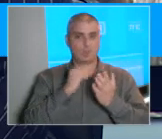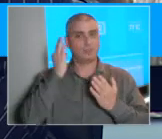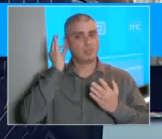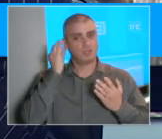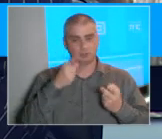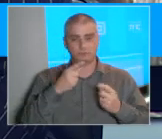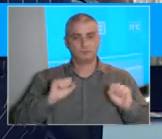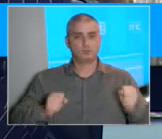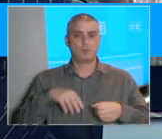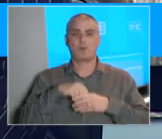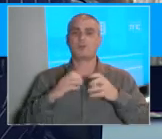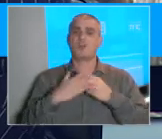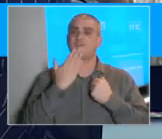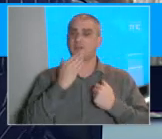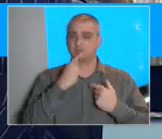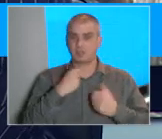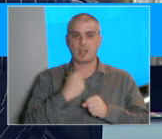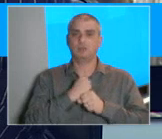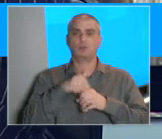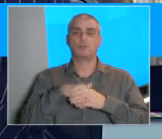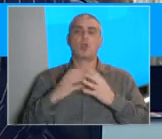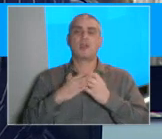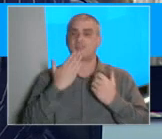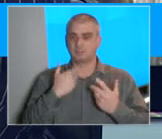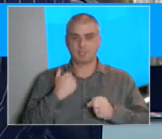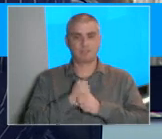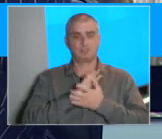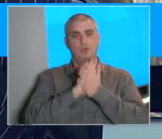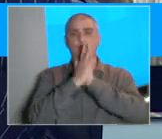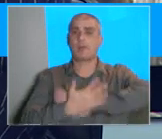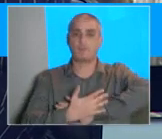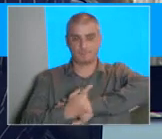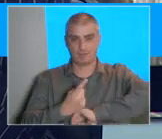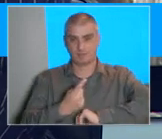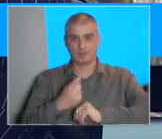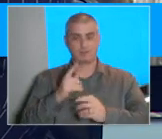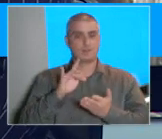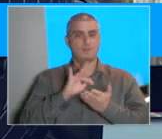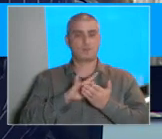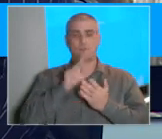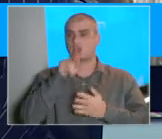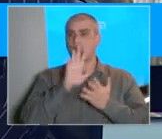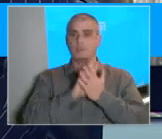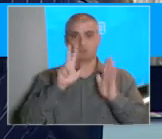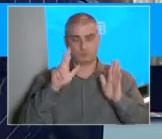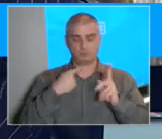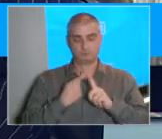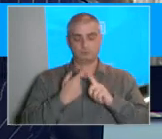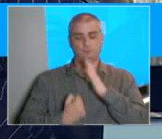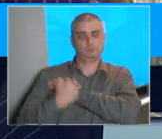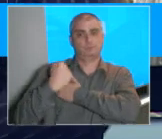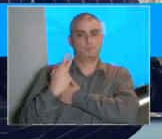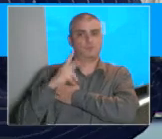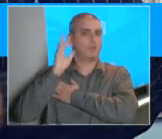נשים שפעלו בחברה הישראלית, עשו בחברה הישראלית, עשינו את מהפכת המקומיות 2018, הכפלנו את